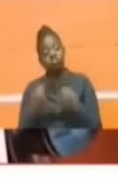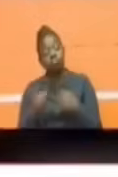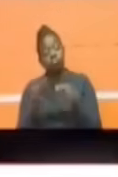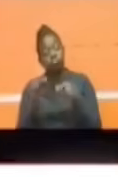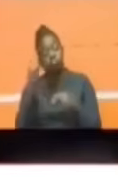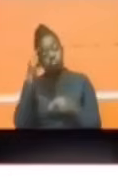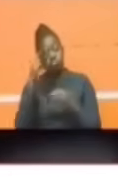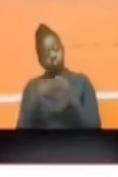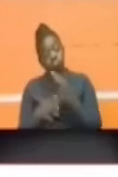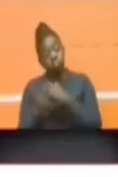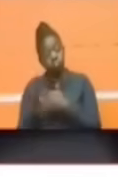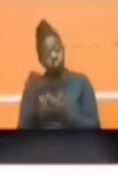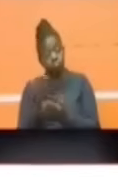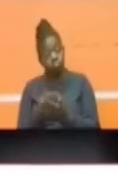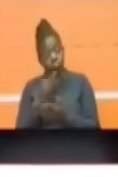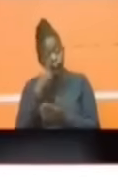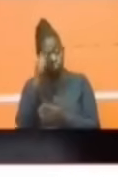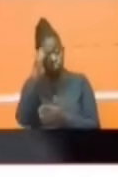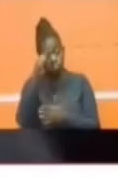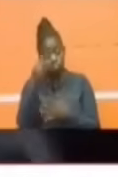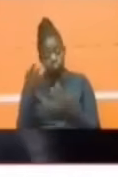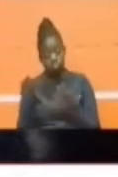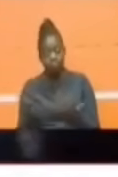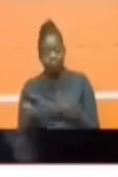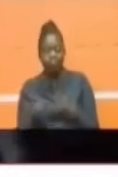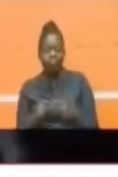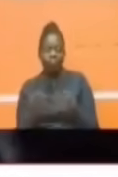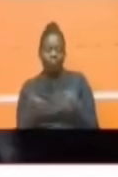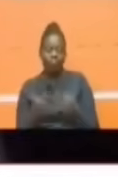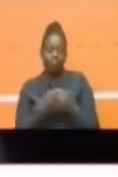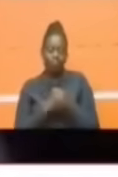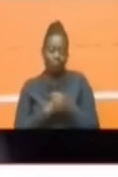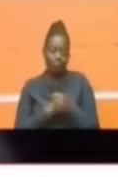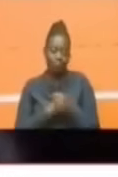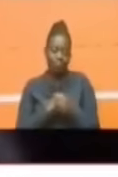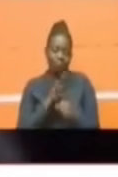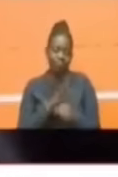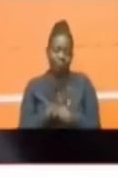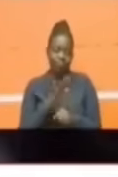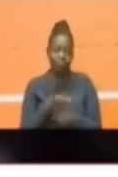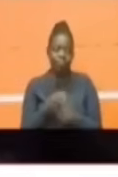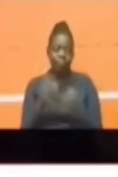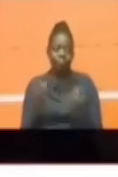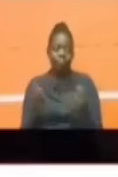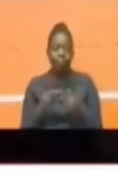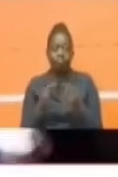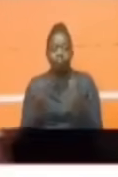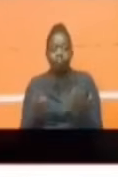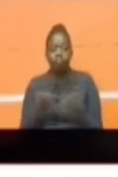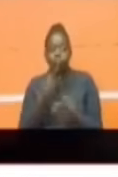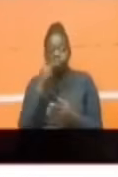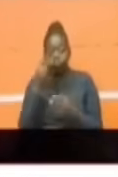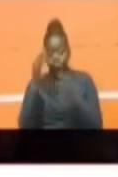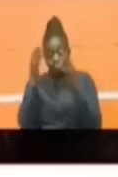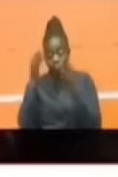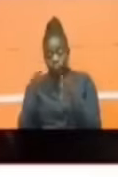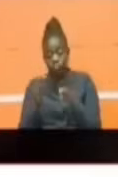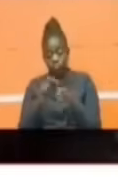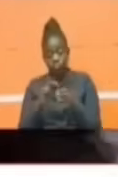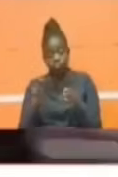waka katuonda Asa wazade wa nebali mokutiti ya wana wawe Kubanga wakita ni wazade misa mchuka Awasati jibasara